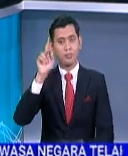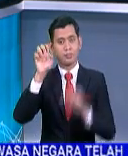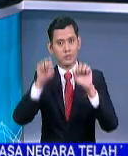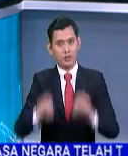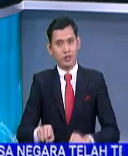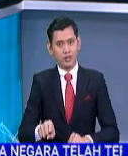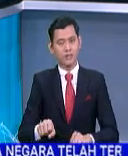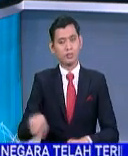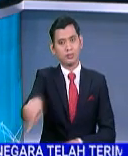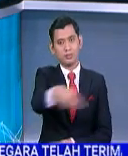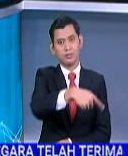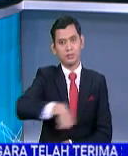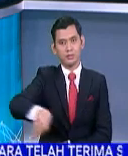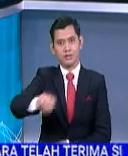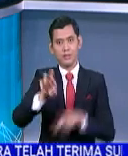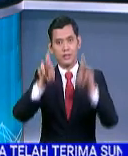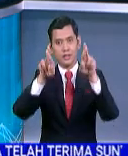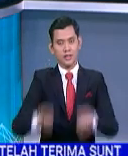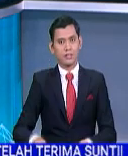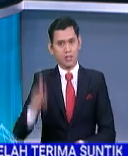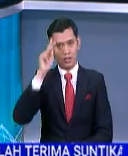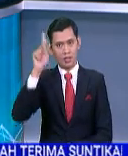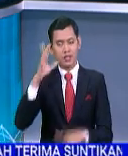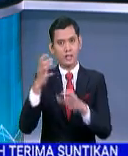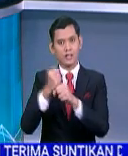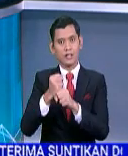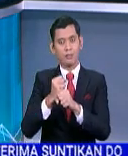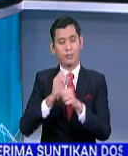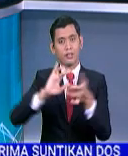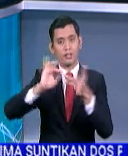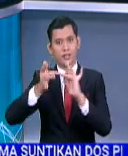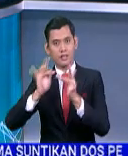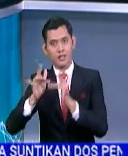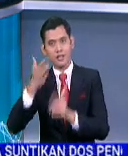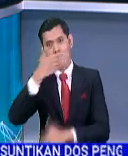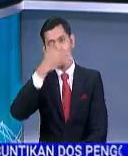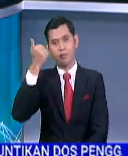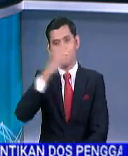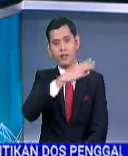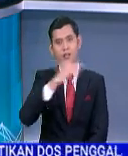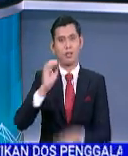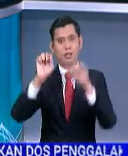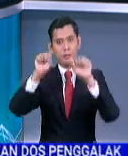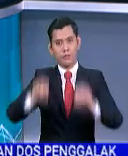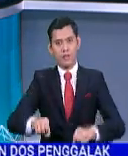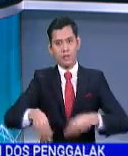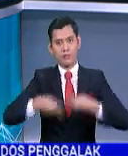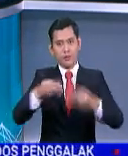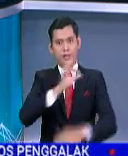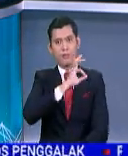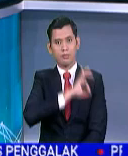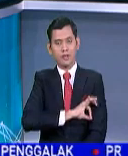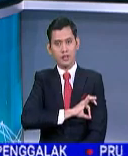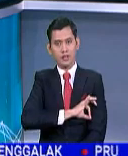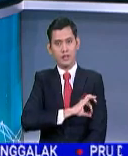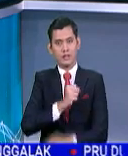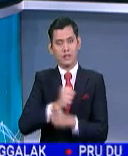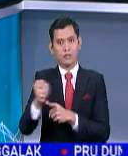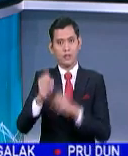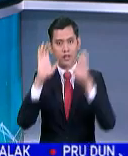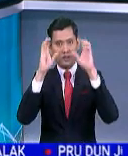penduduk di kawasan terlibat menikmati kemudahan internet dengan lebih baik, seterusnya memberi manfaat kepada sektor